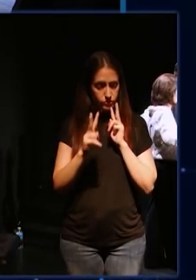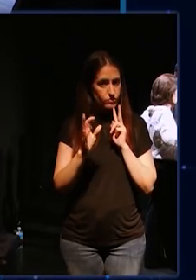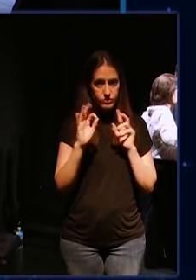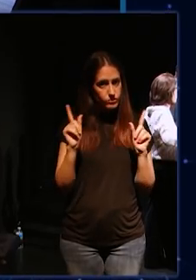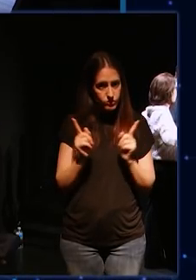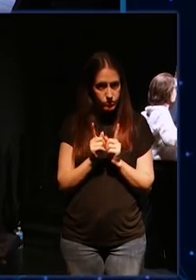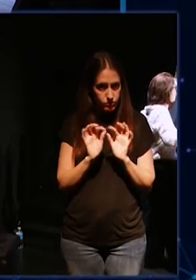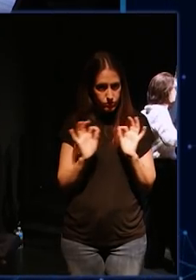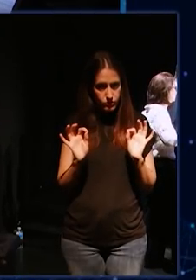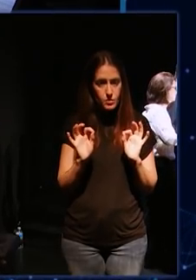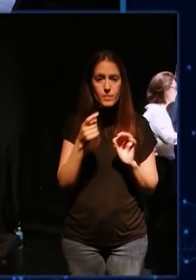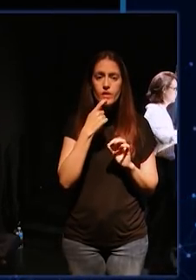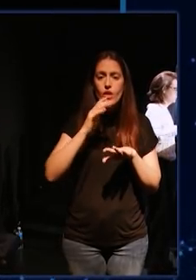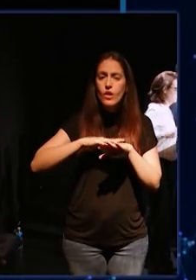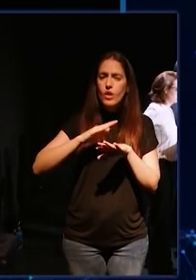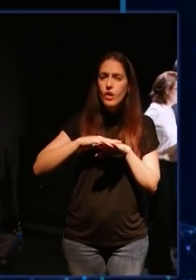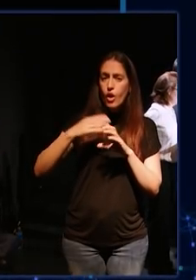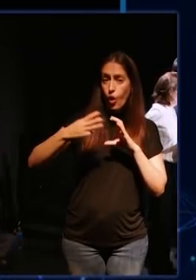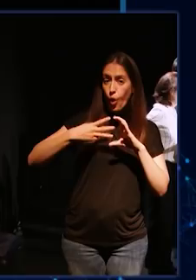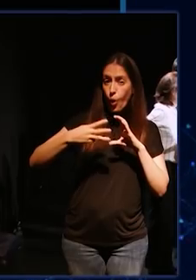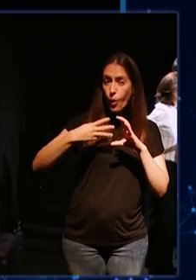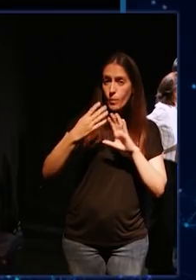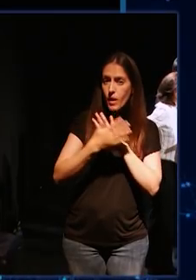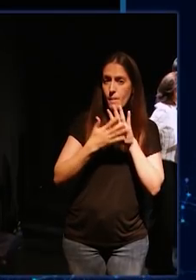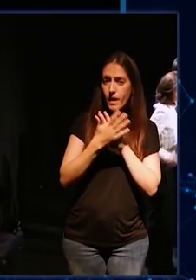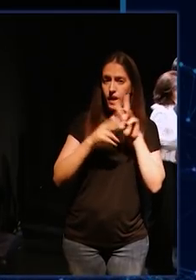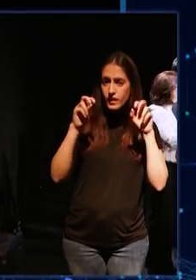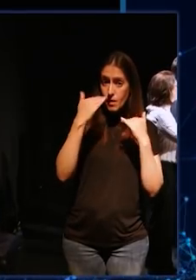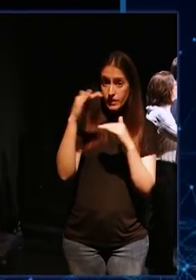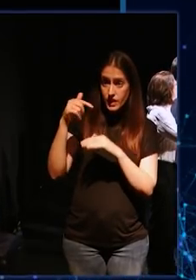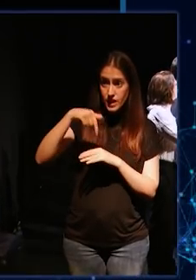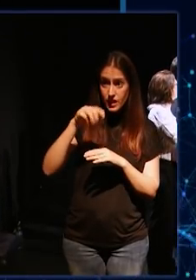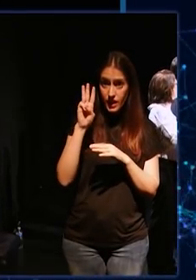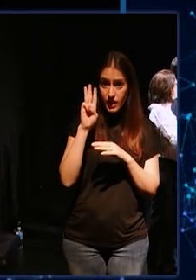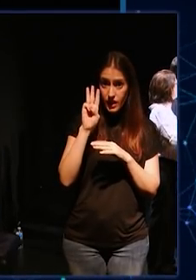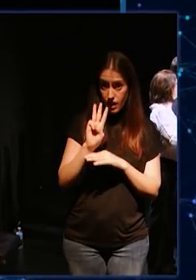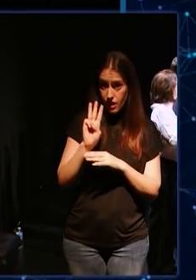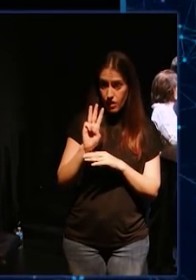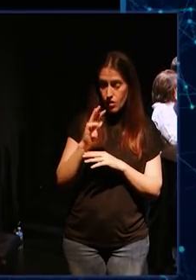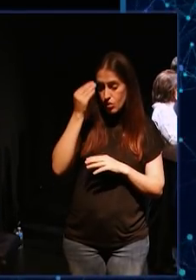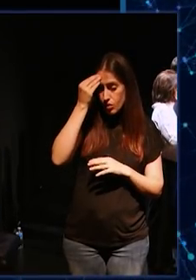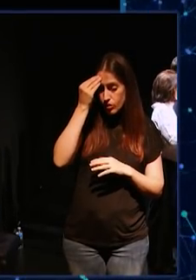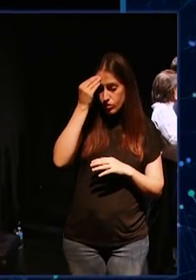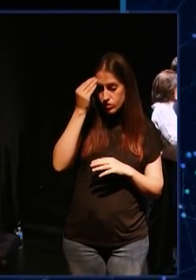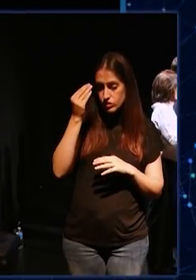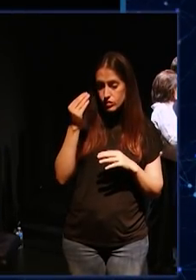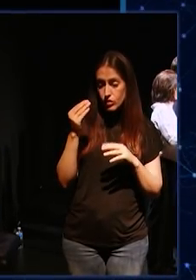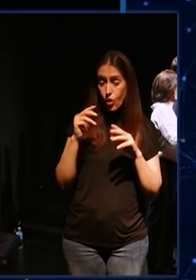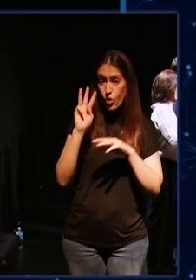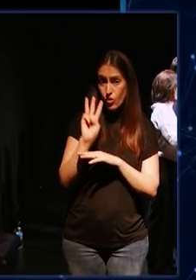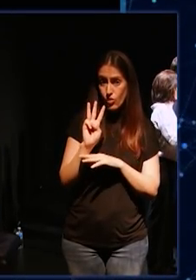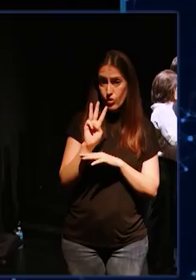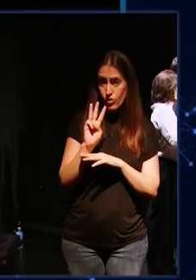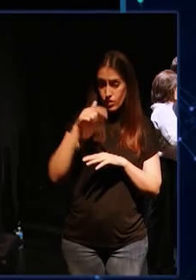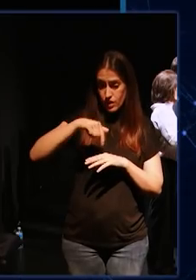la CUP que ha posat el debat de l'habitatge i ha sentat a l'habitatge a Cardedeu. Jo crec que l'habitatge ha sigut sobrevingut a